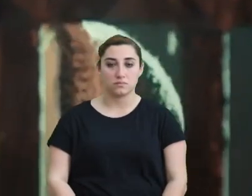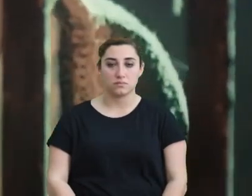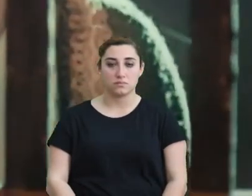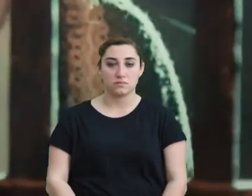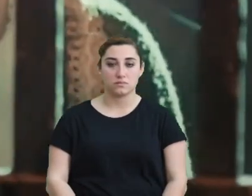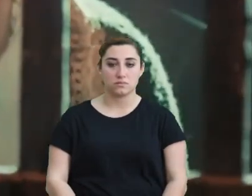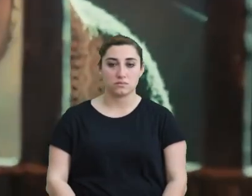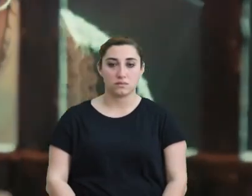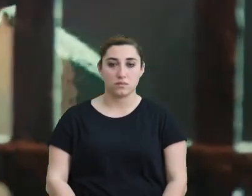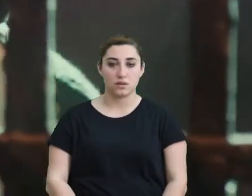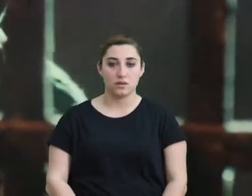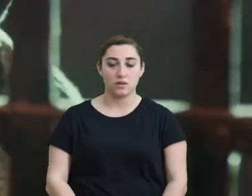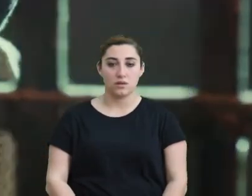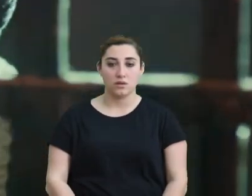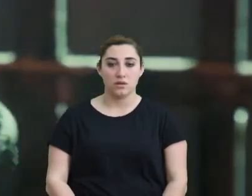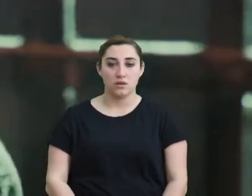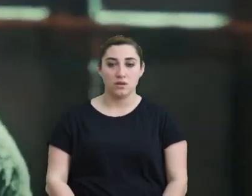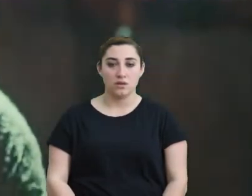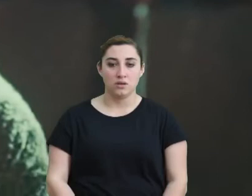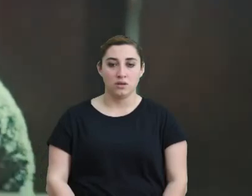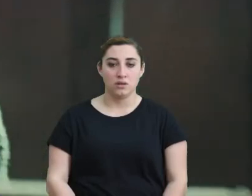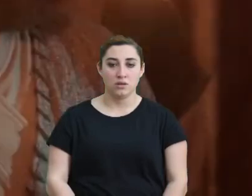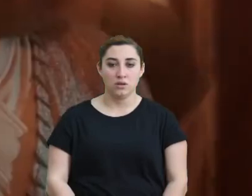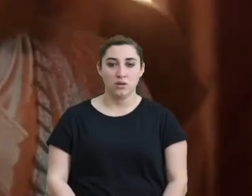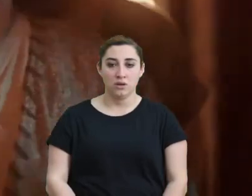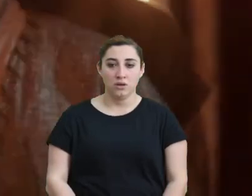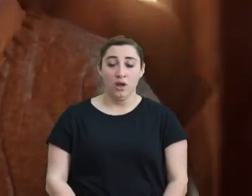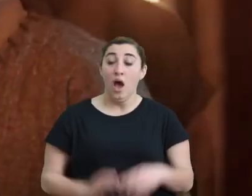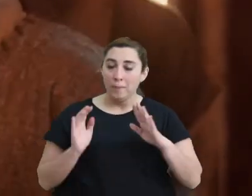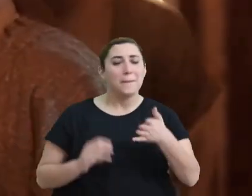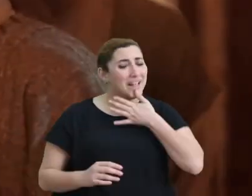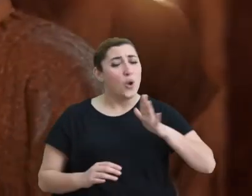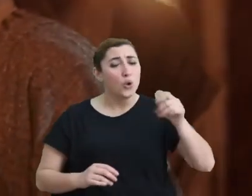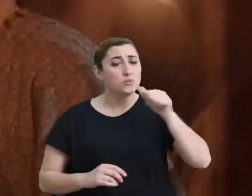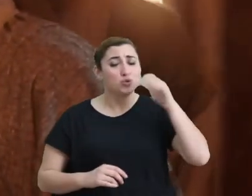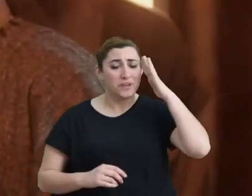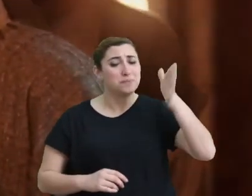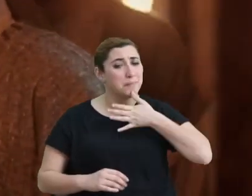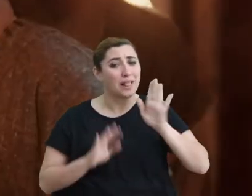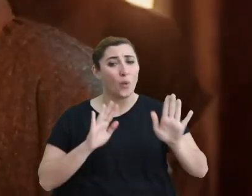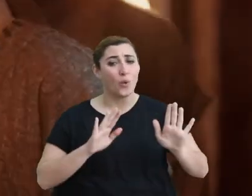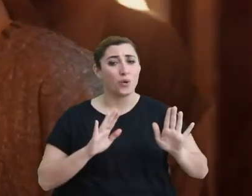Dizinin bağı çözülmüş gibi kas katı bir halde yavaşça yere çöktü. Ama... Bilirim subaşı, bilirim.